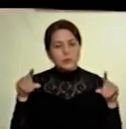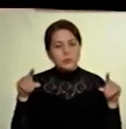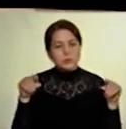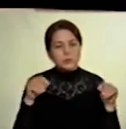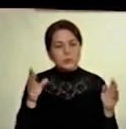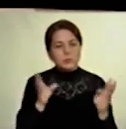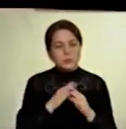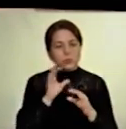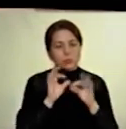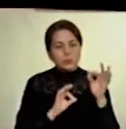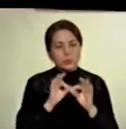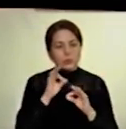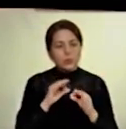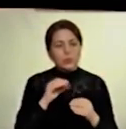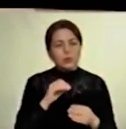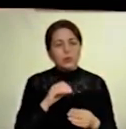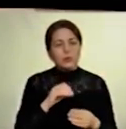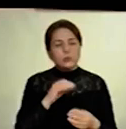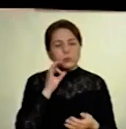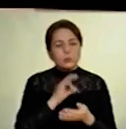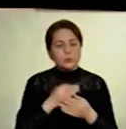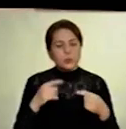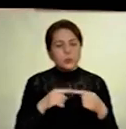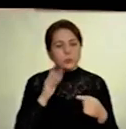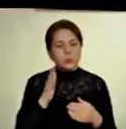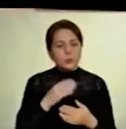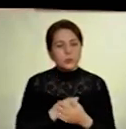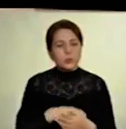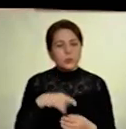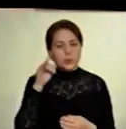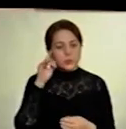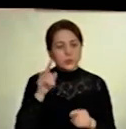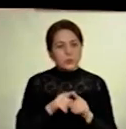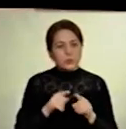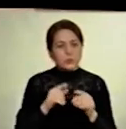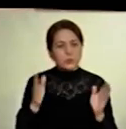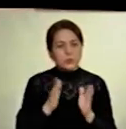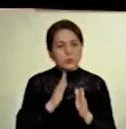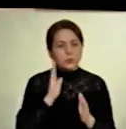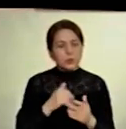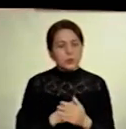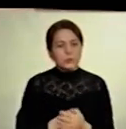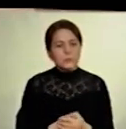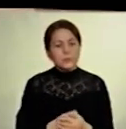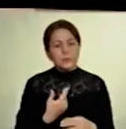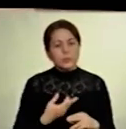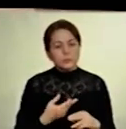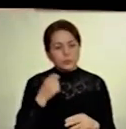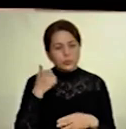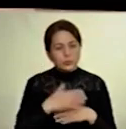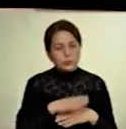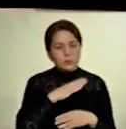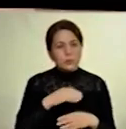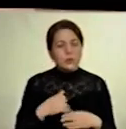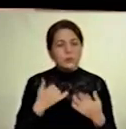o'lchaganda natijamiz aniqroq chiqadi. Demak, xatolik ham kichik bo'ladi. Tushunib oldingizmi?